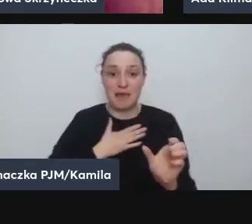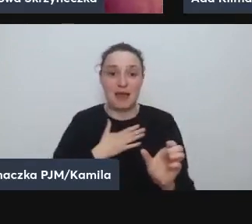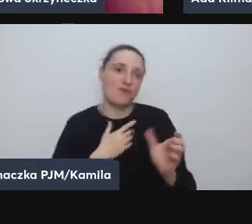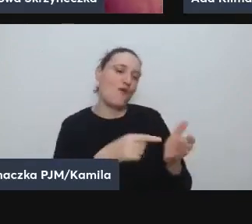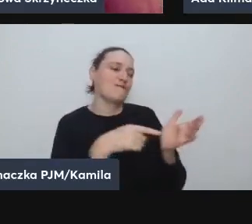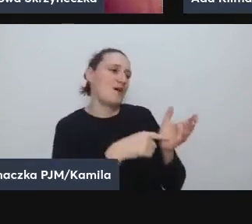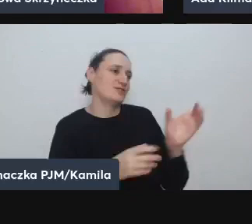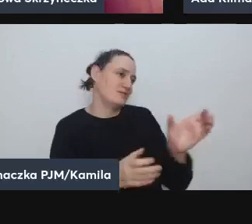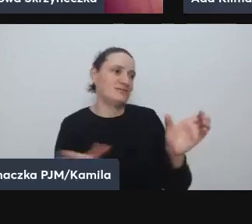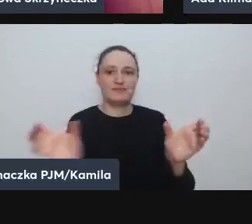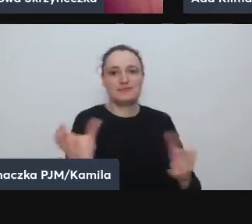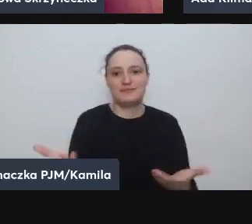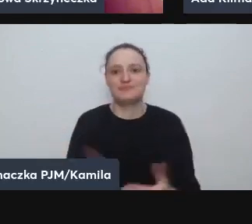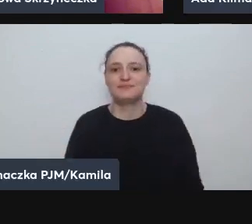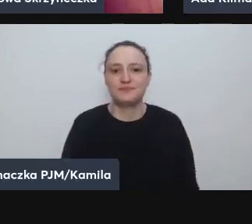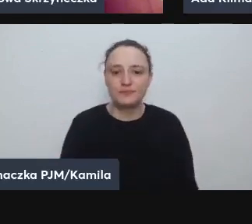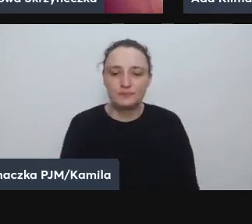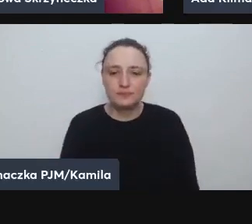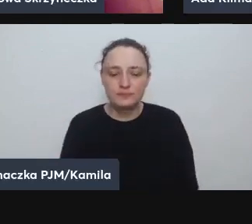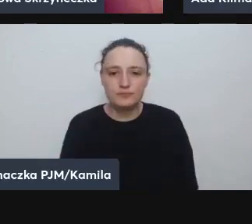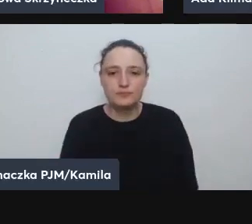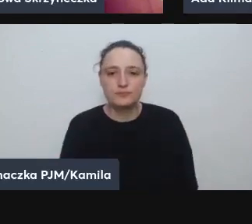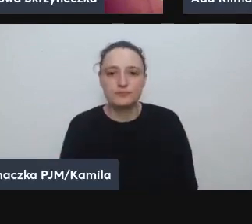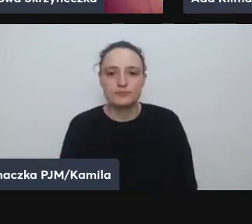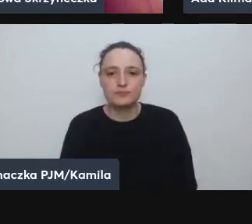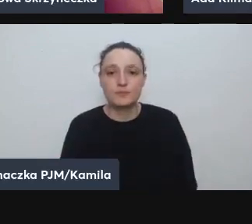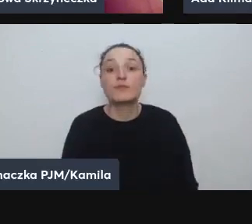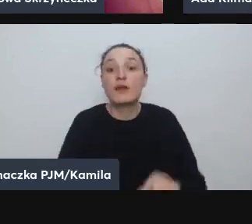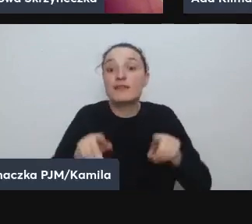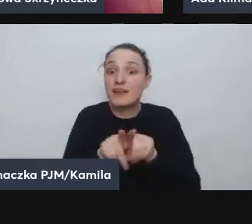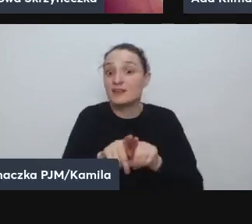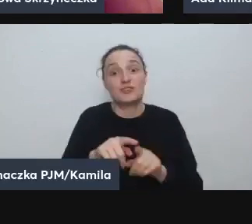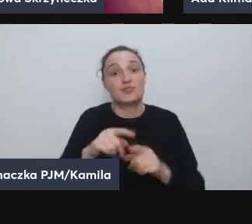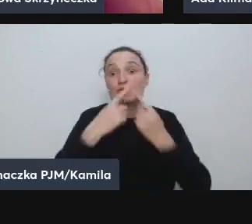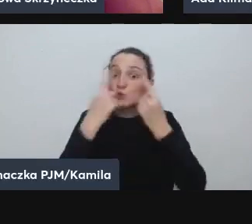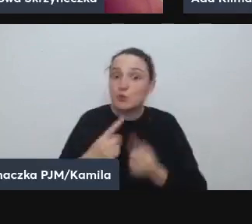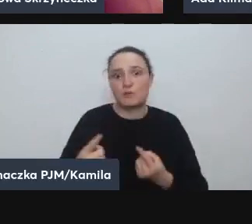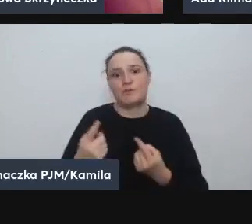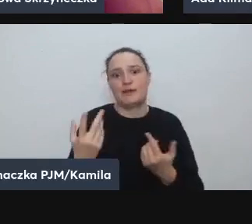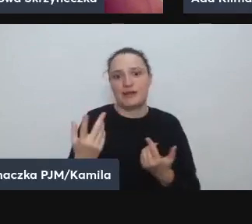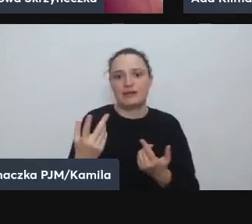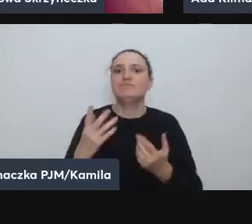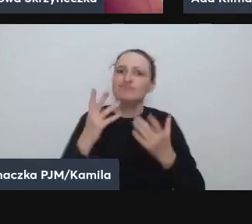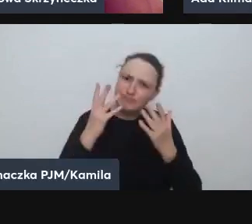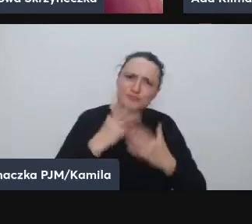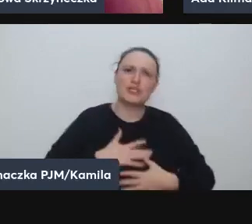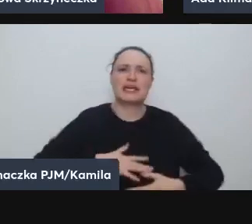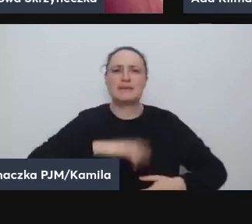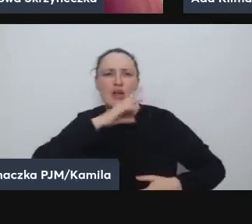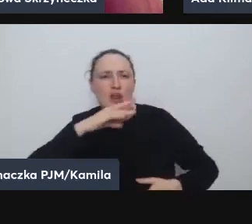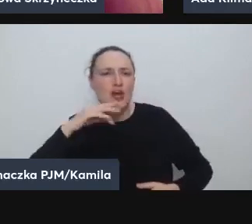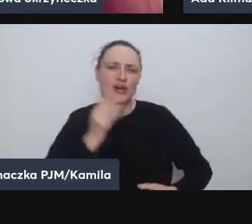że jest wyjmowaną paczką. Więc to też są super materiały, też one są zazwyczaj przyjemne, kolorowe,